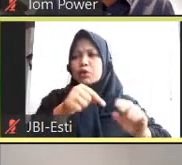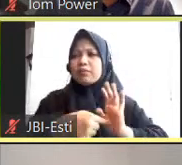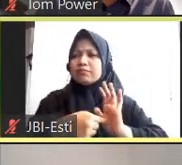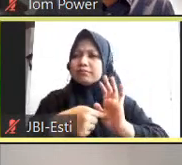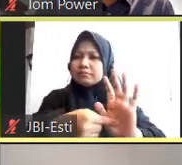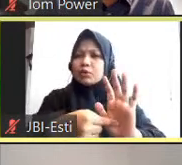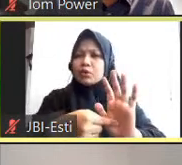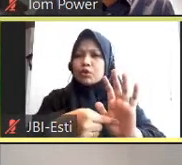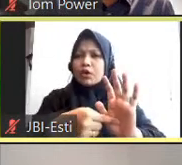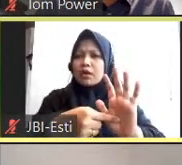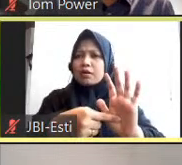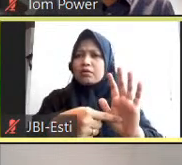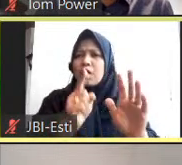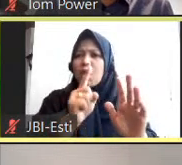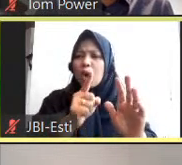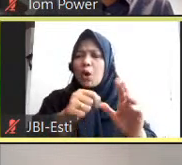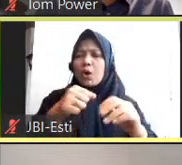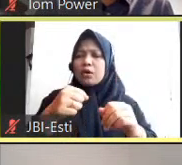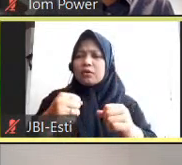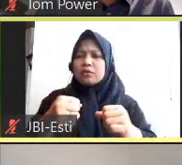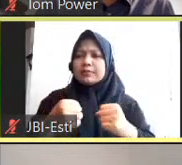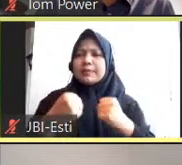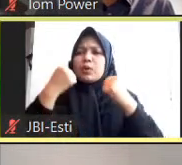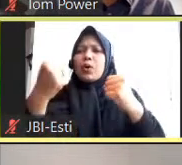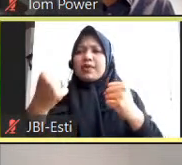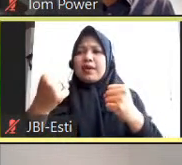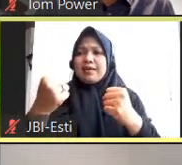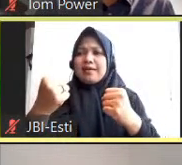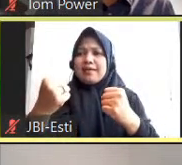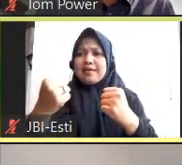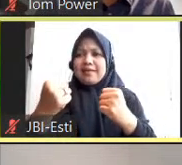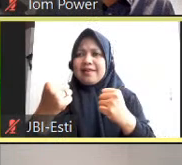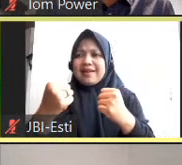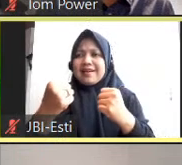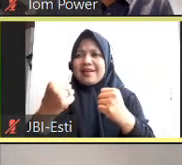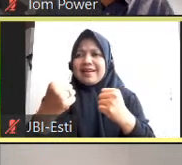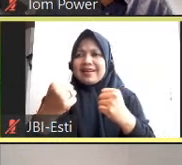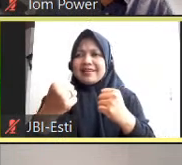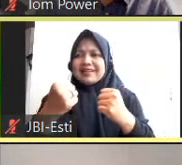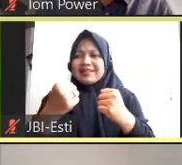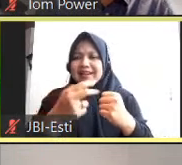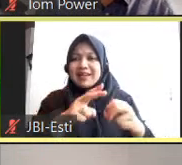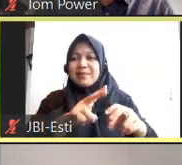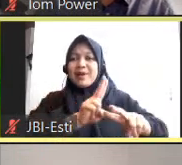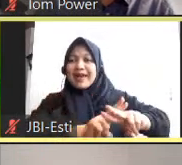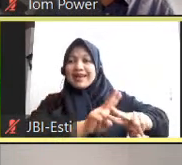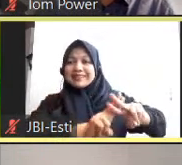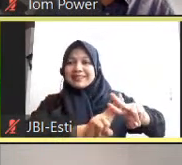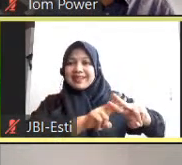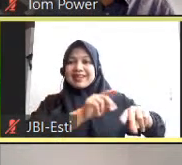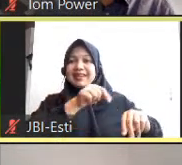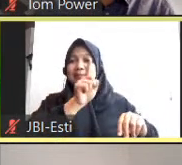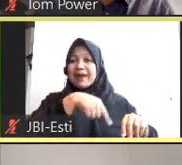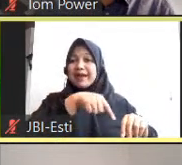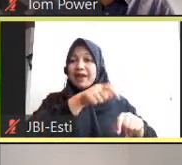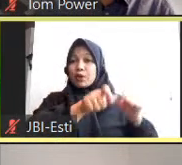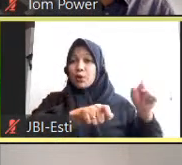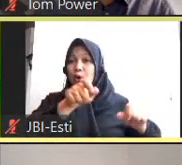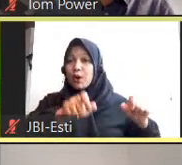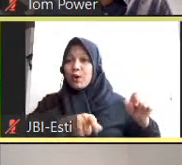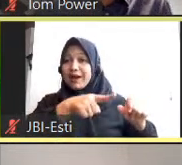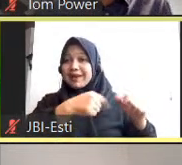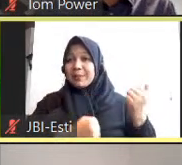dibangun, itu bisa mengalahkan hashtag yang dipakai oleh para pendukung yang hanya menggunakan satu hashtag, yaitu rakyat butuh